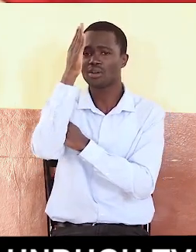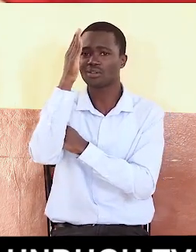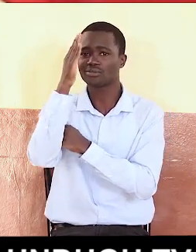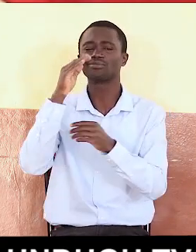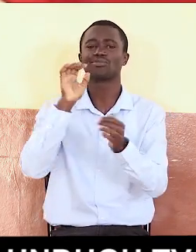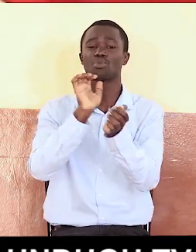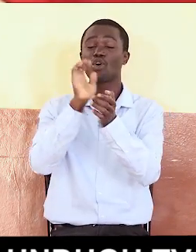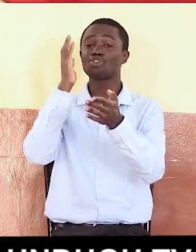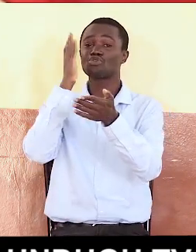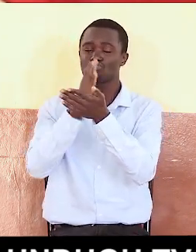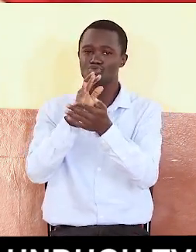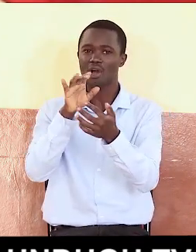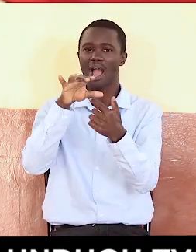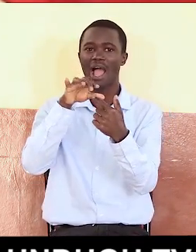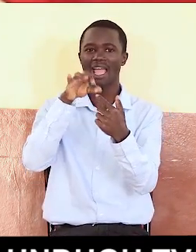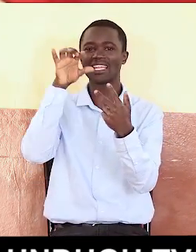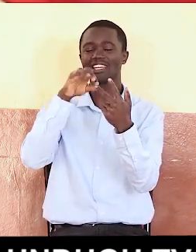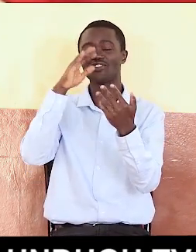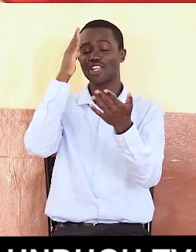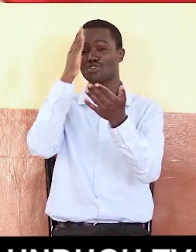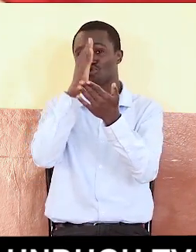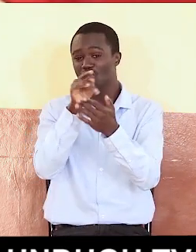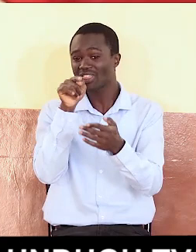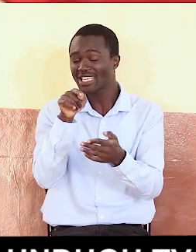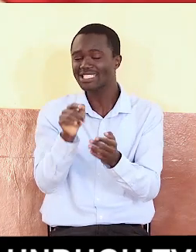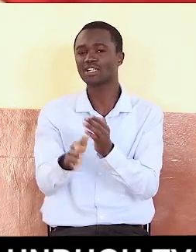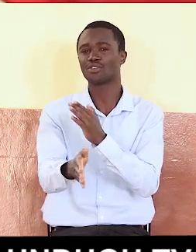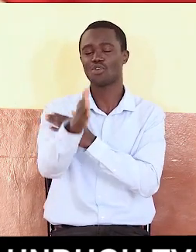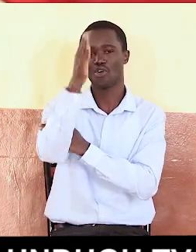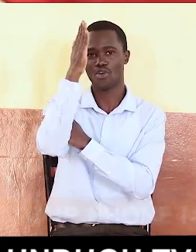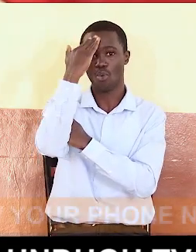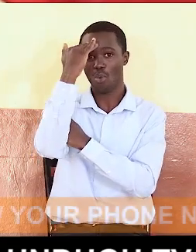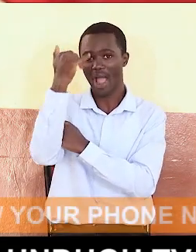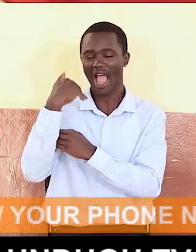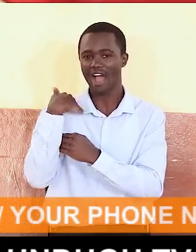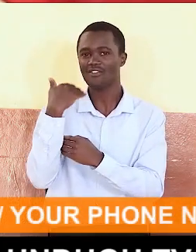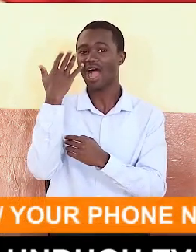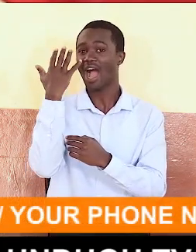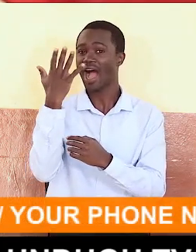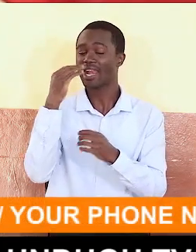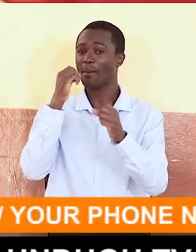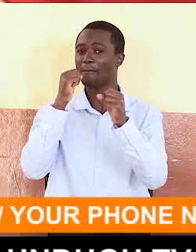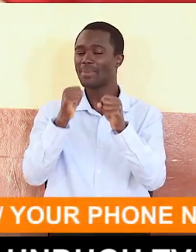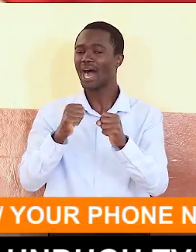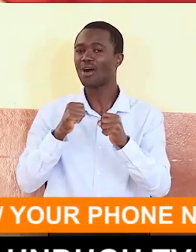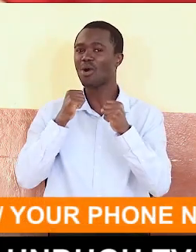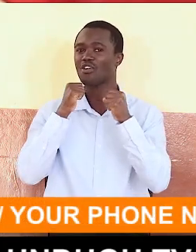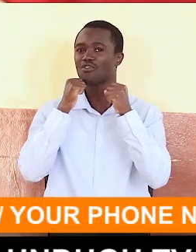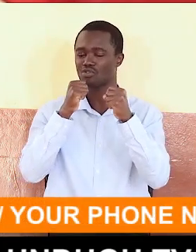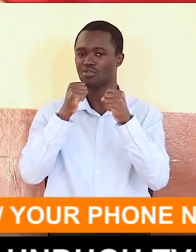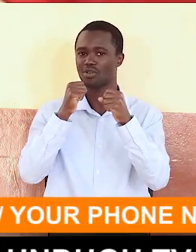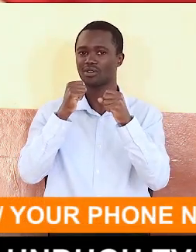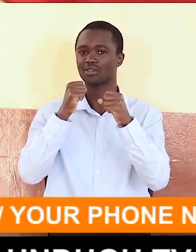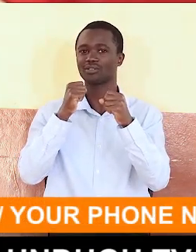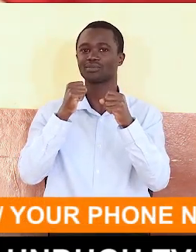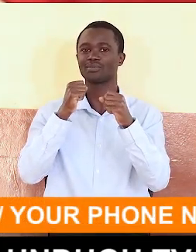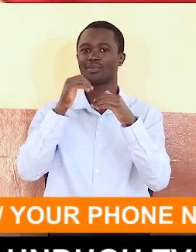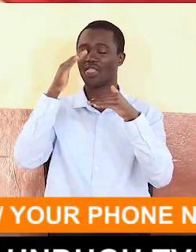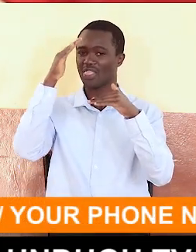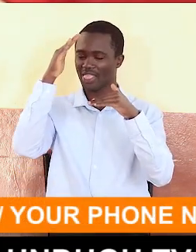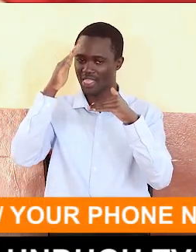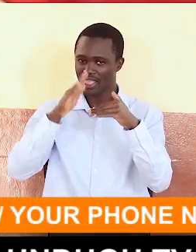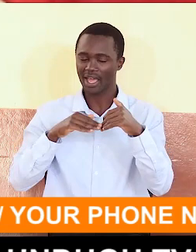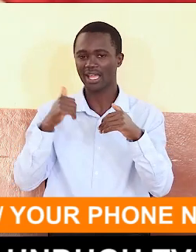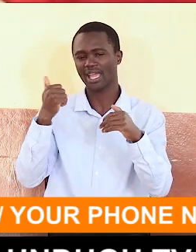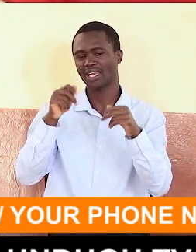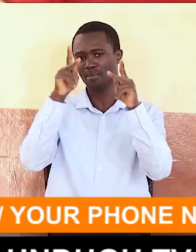kwa sababu alijua hakika hapa kuna mkono wenye uwezo kushinda uwezo wa